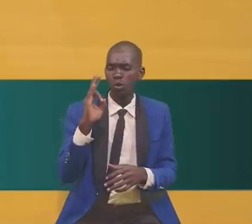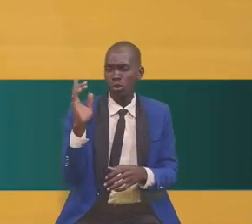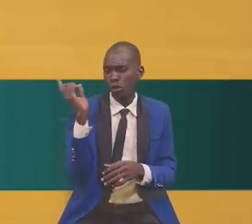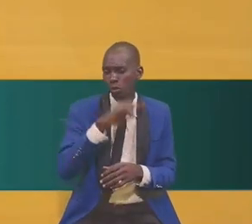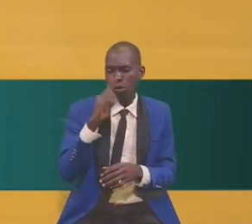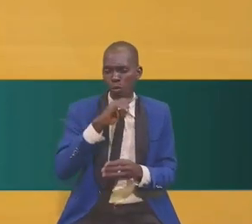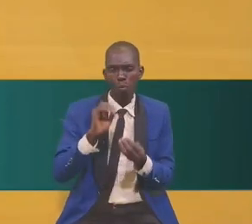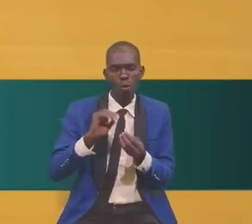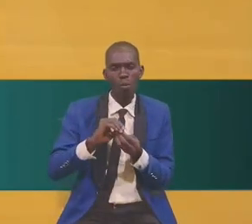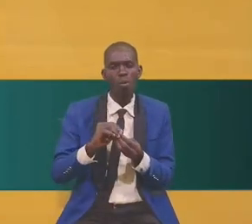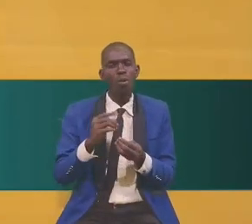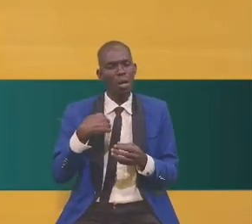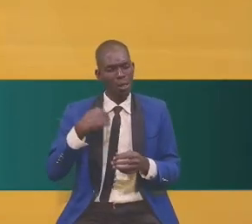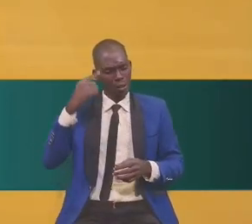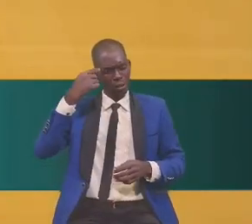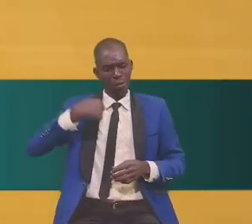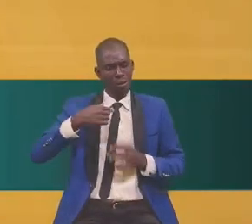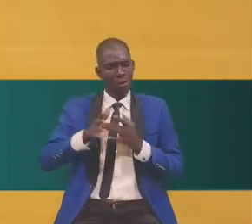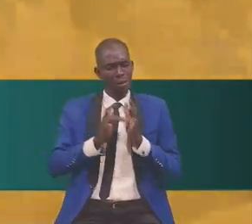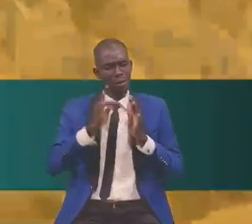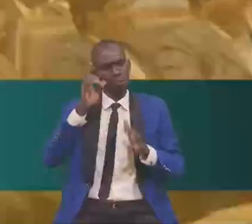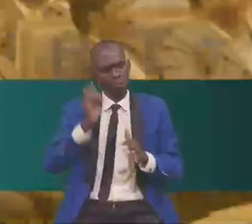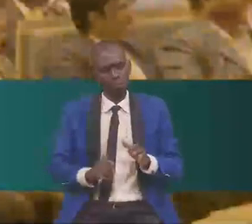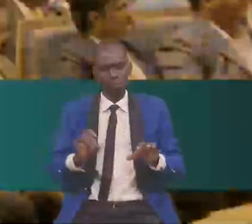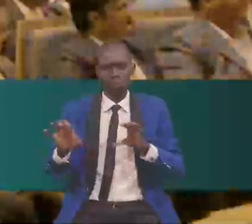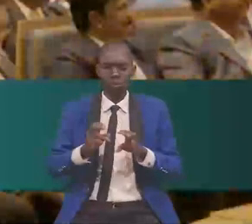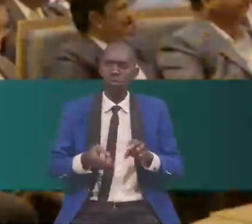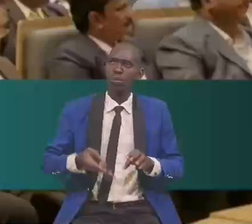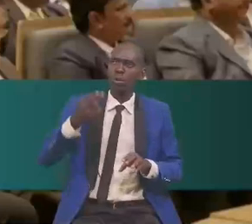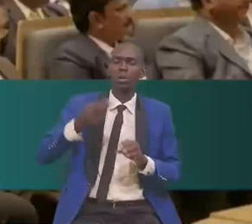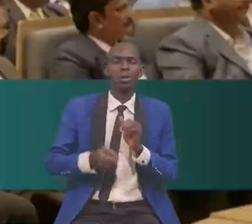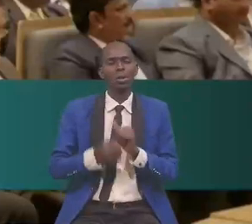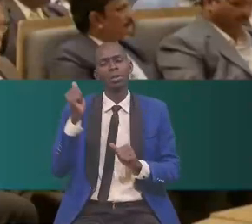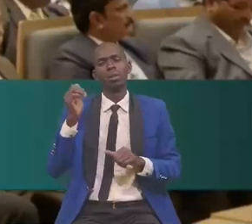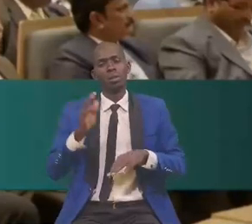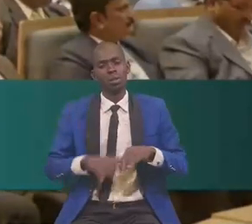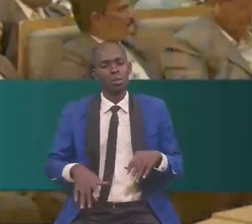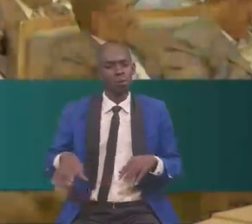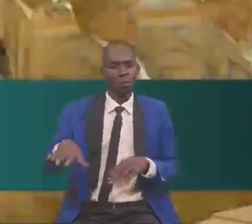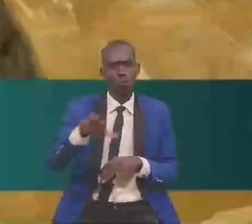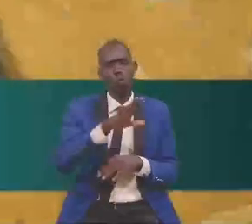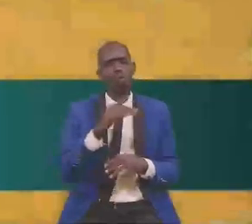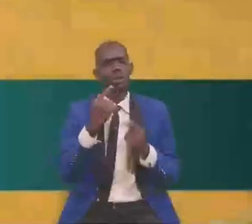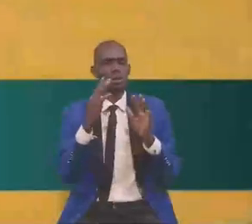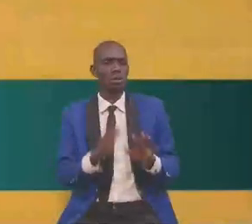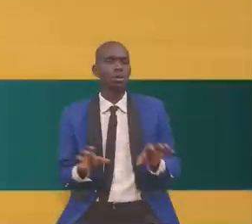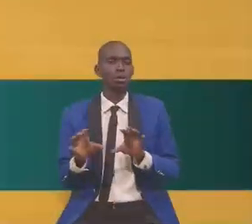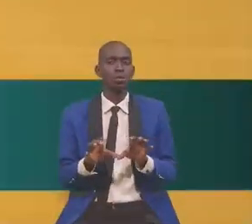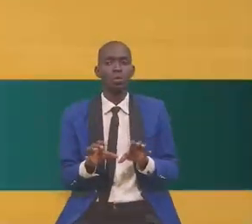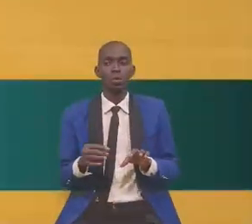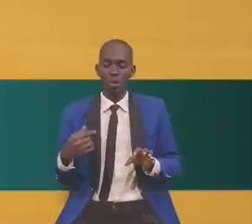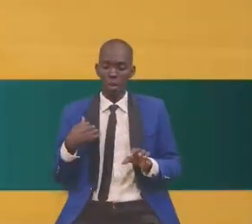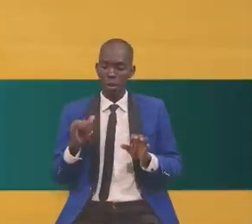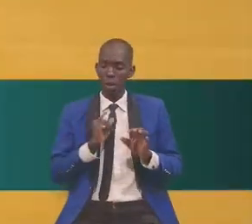pas? Avec la grâce, tu dois plus élevé que ces gens-là, avec la grâce, avec la foi. Tu dois plus grand,